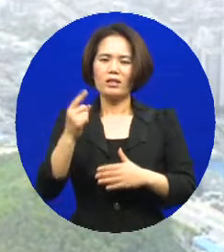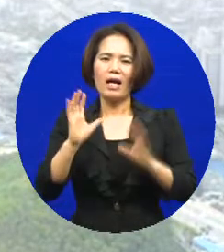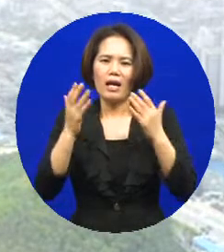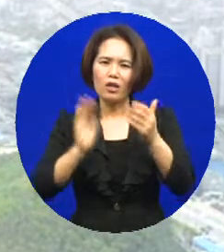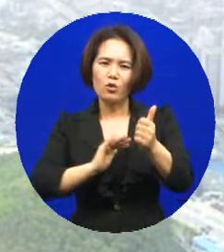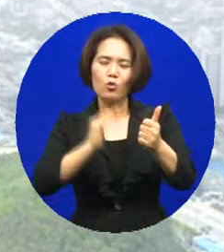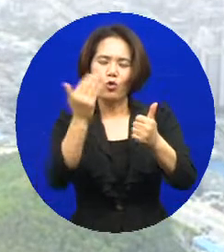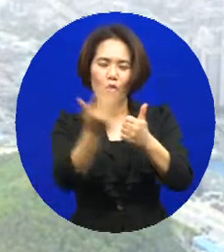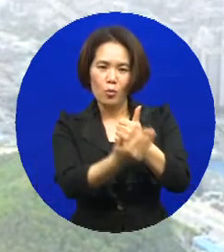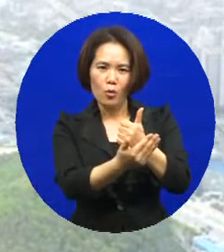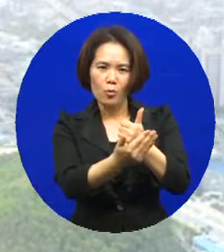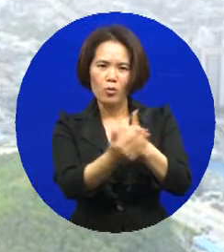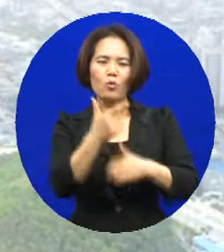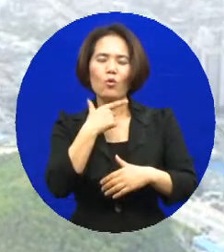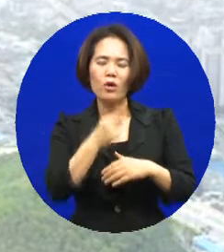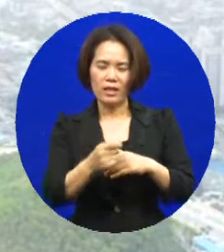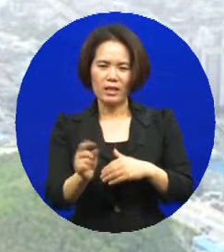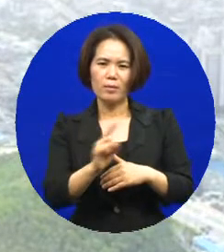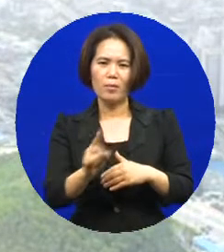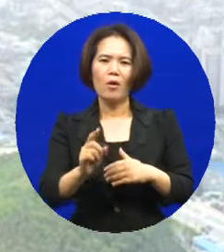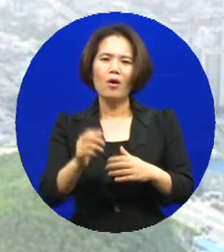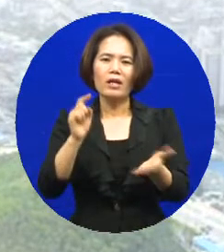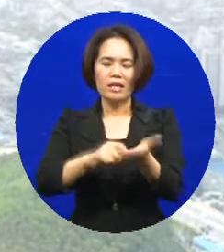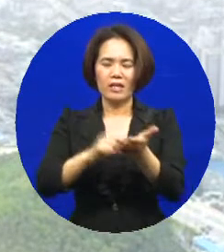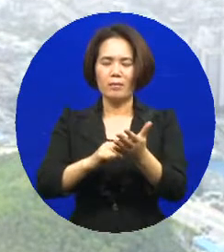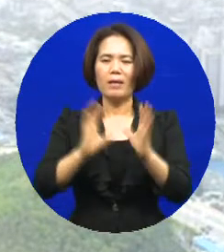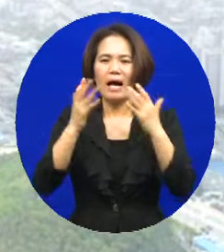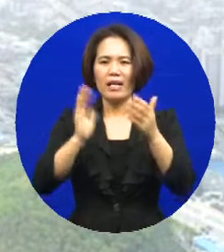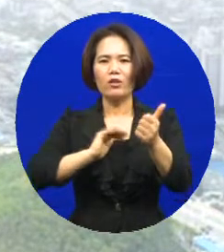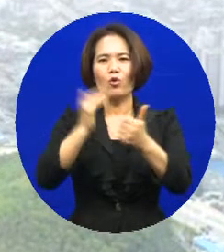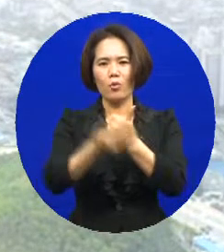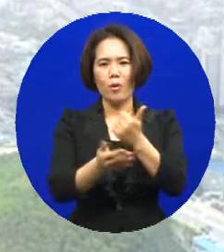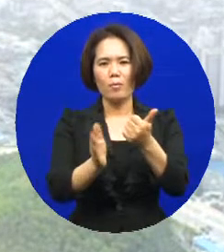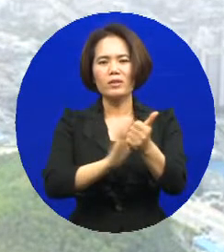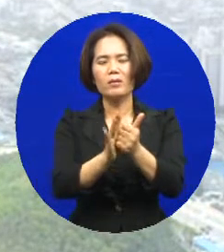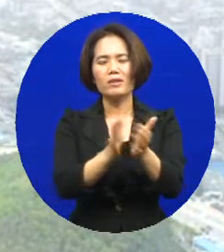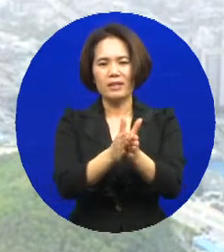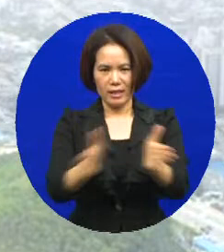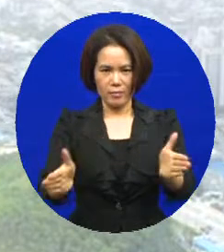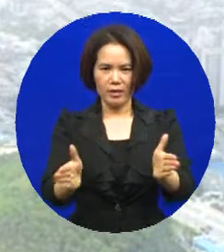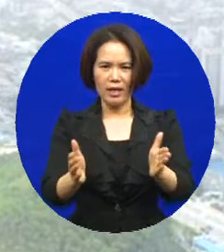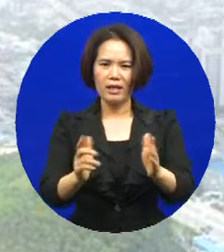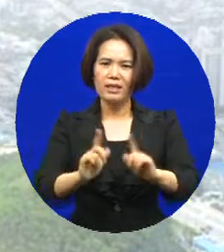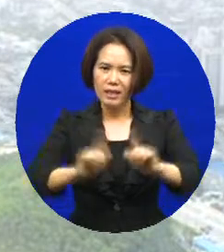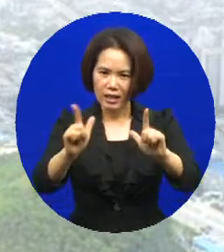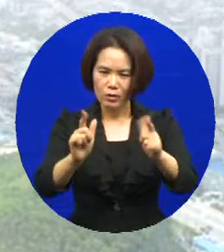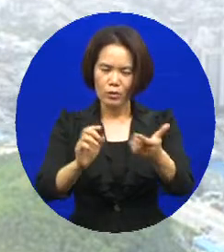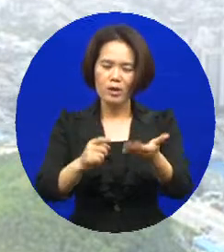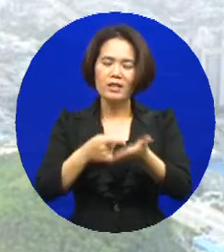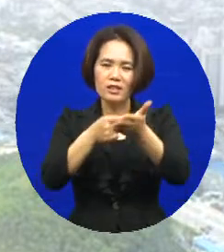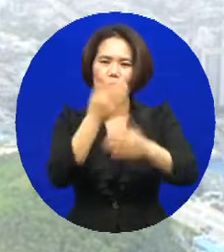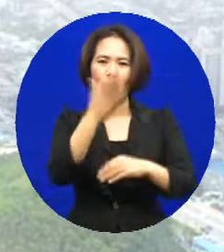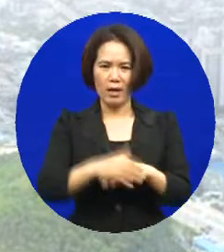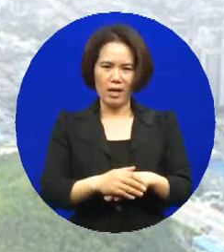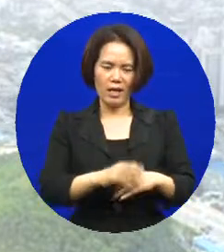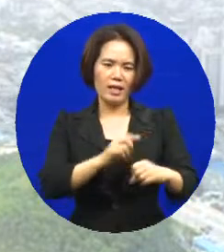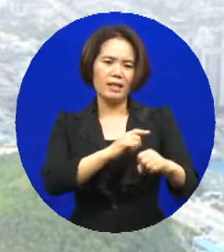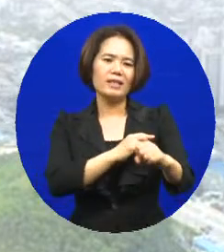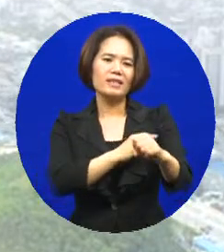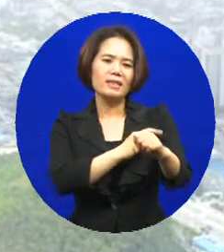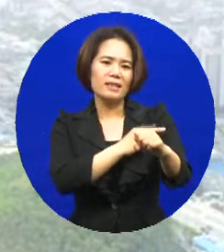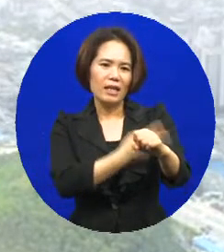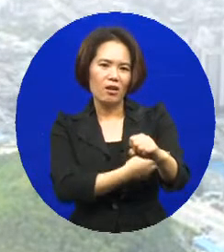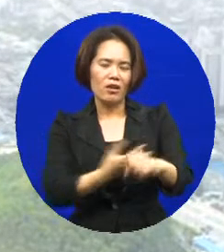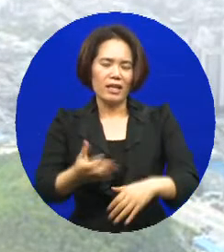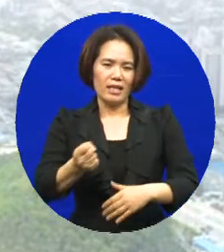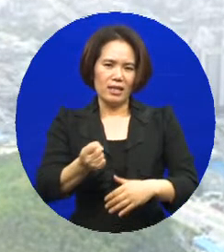가정을 위해서 긴급 아이돌봄 서비스를 시범 운영합니다. 서비스가 필요한 당일에도 신청할 수 있으며 자격을 갖춘